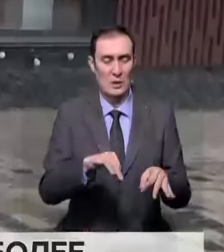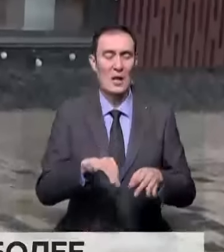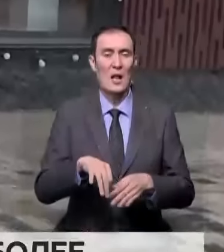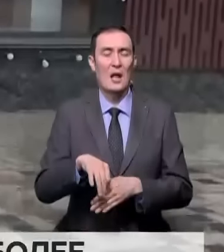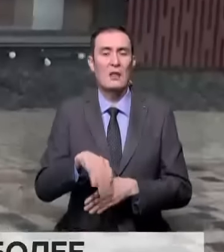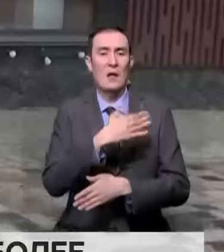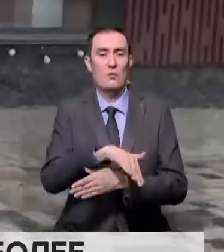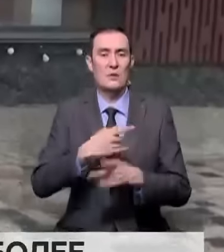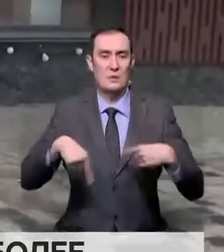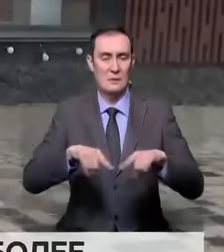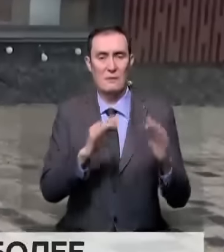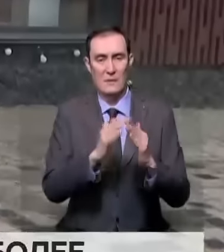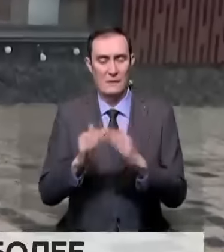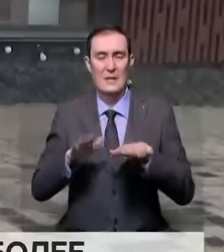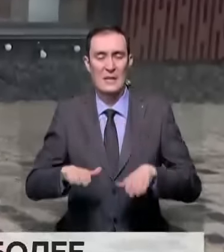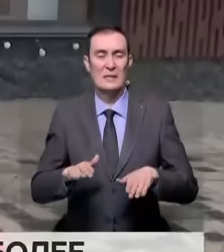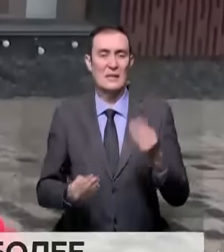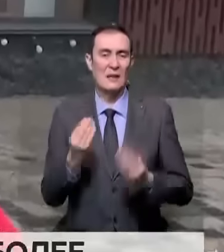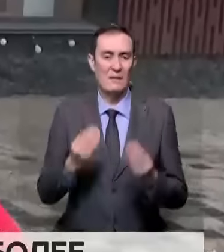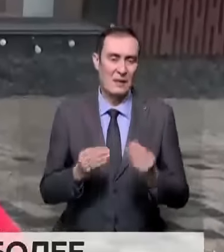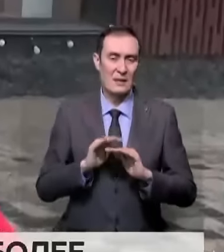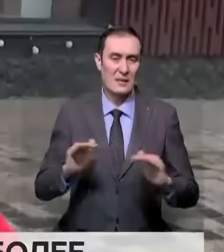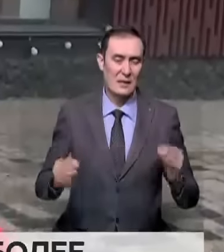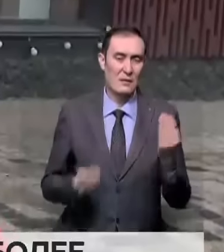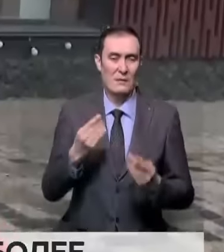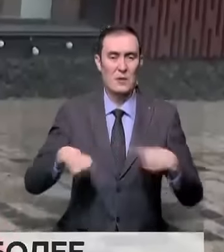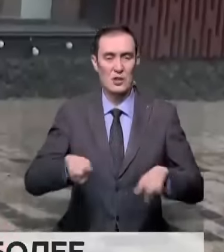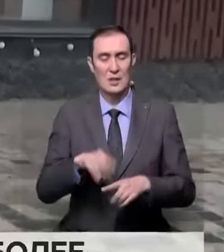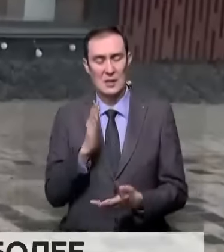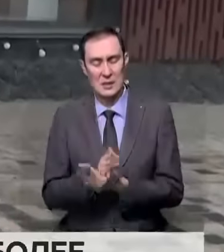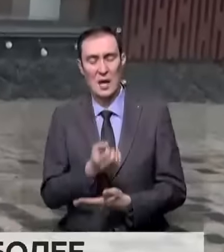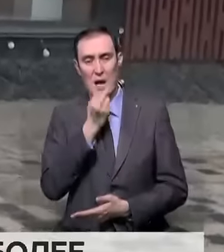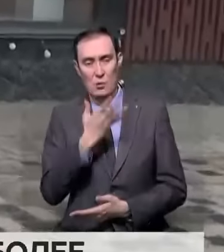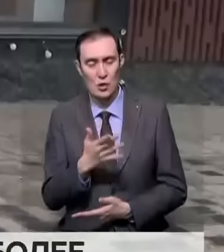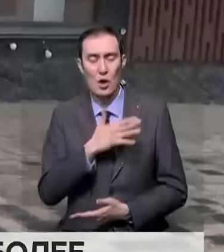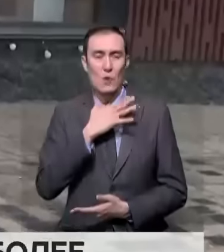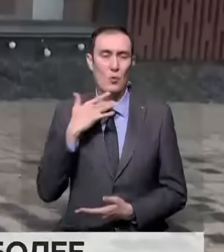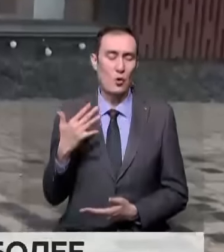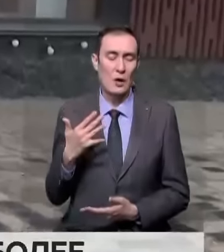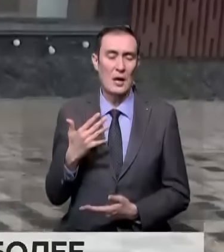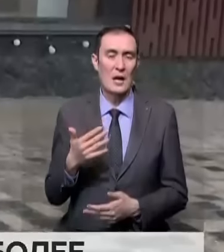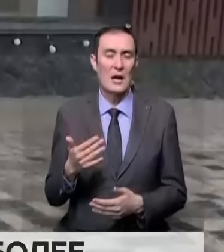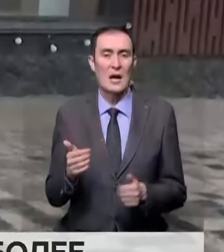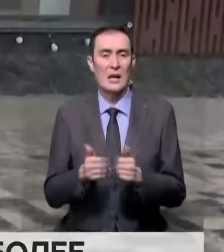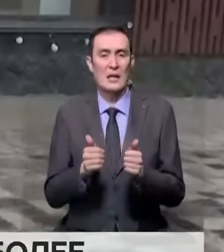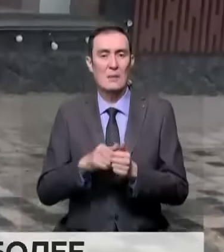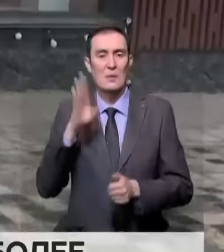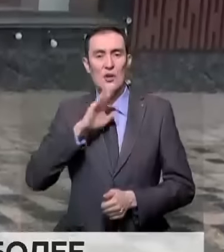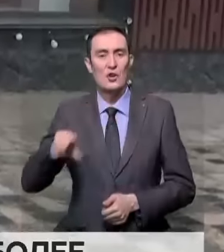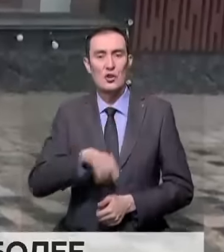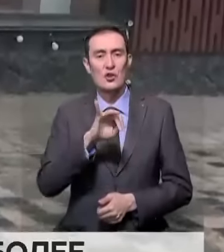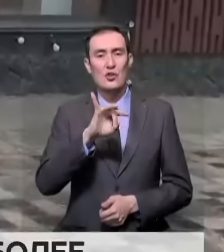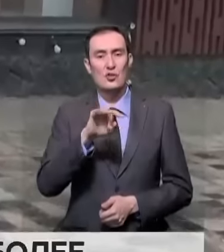дворовые места, детские места очень хорошие. Много возле Иртыша,